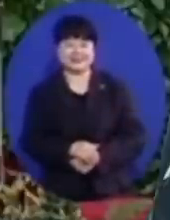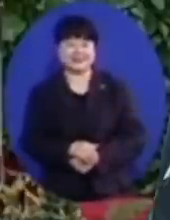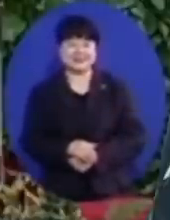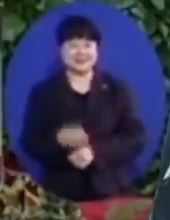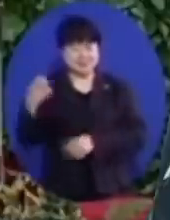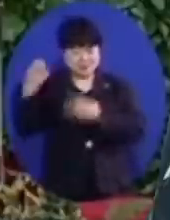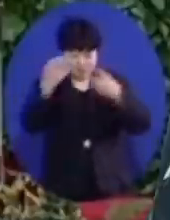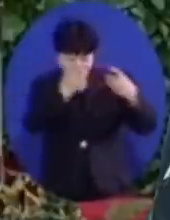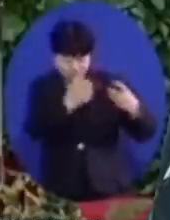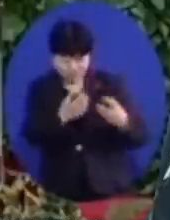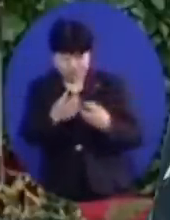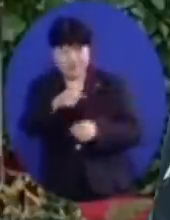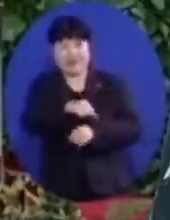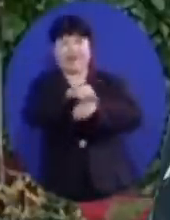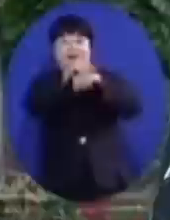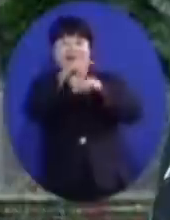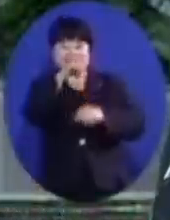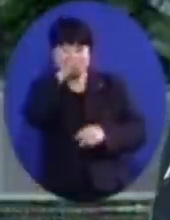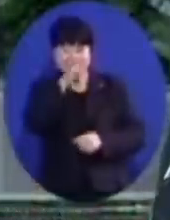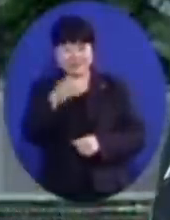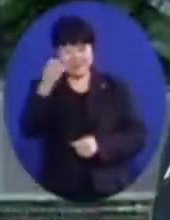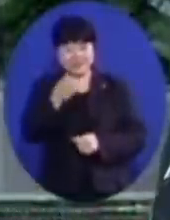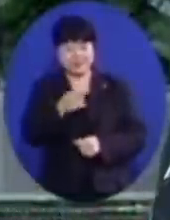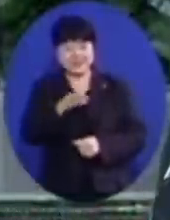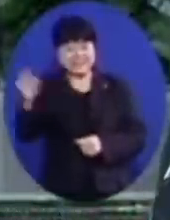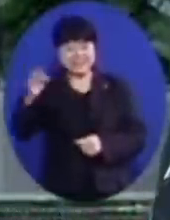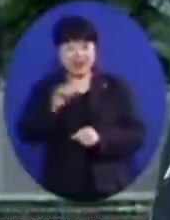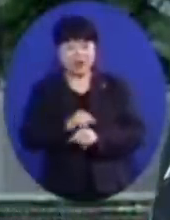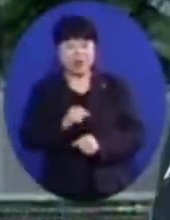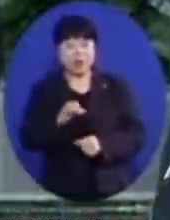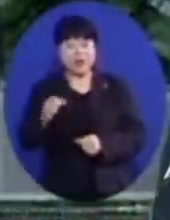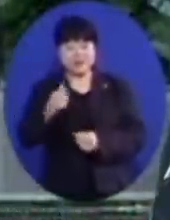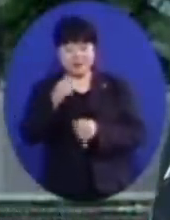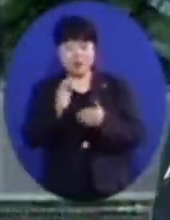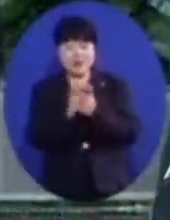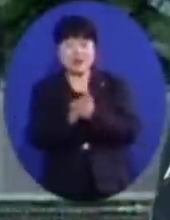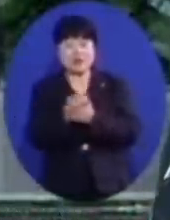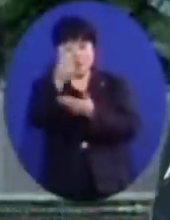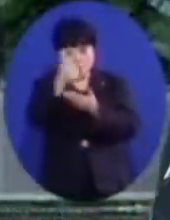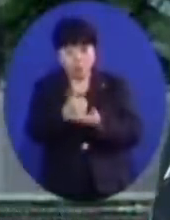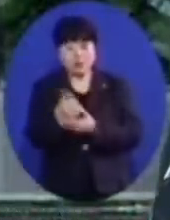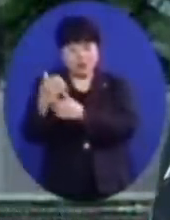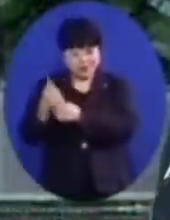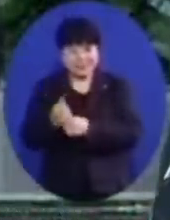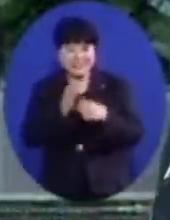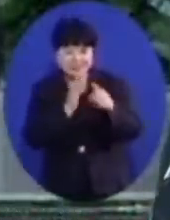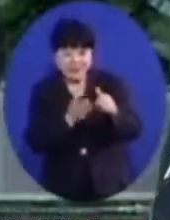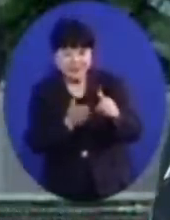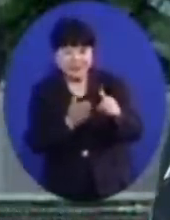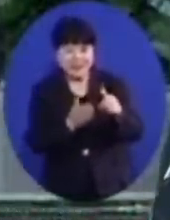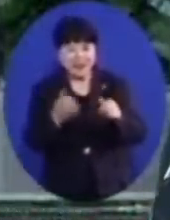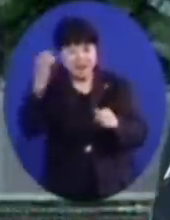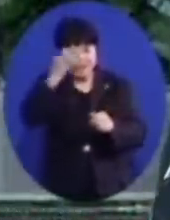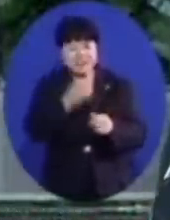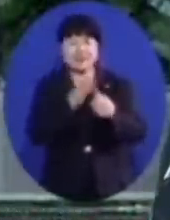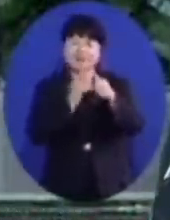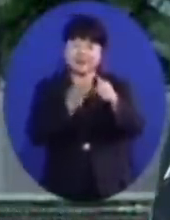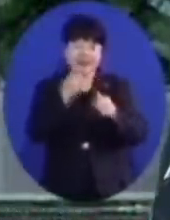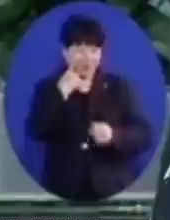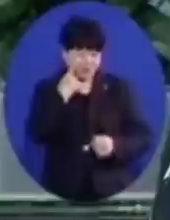성령의 시위가 매장되어 있습니다 성령님을 인정하고 환영하고 무엇이고 의지하십시오 성령께